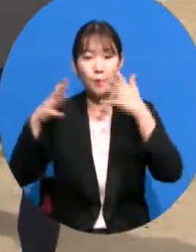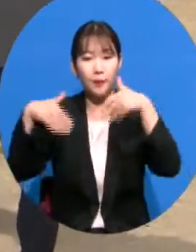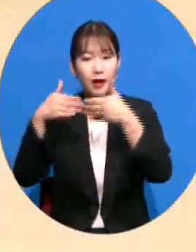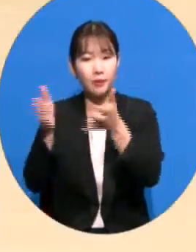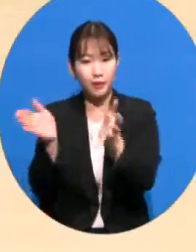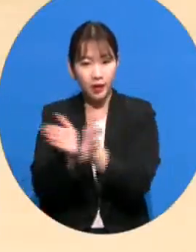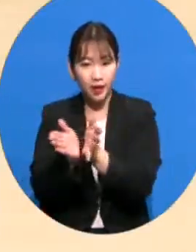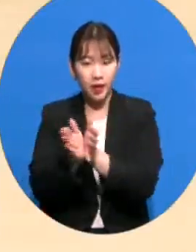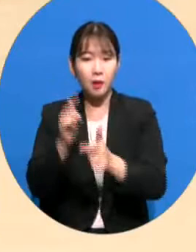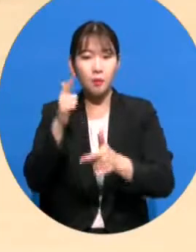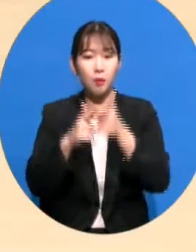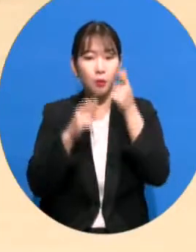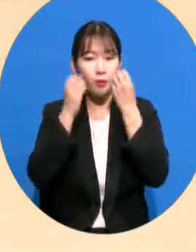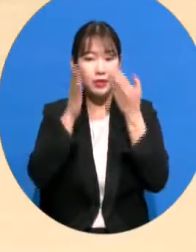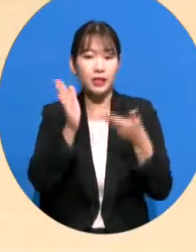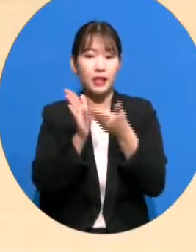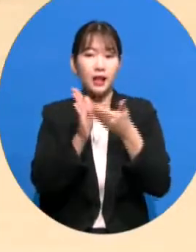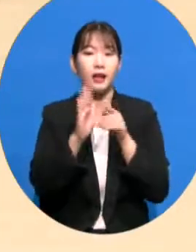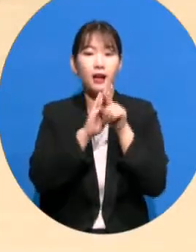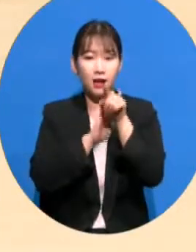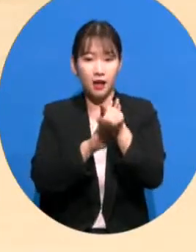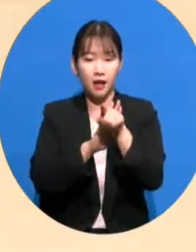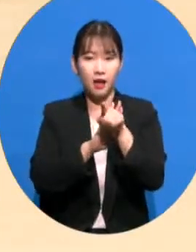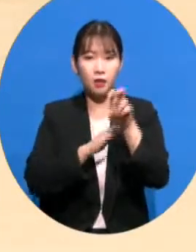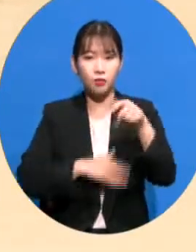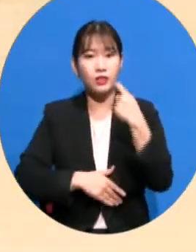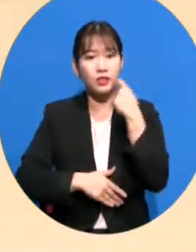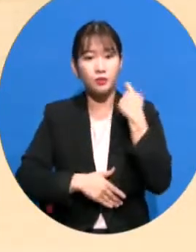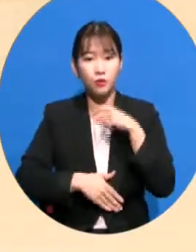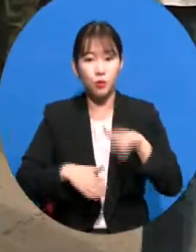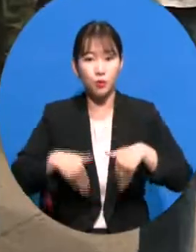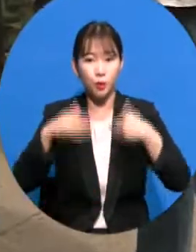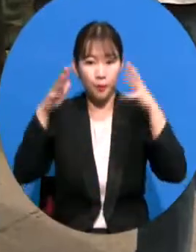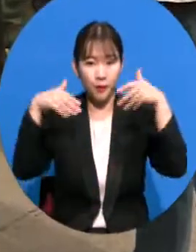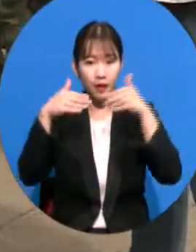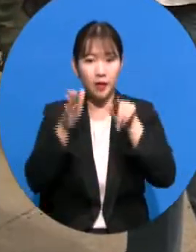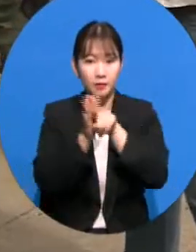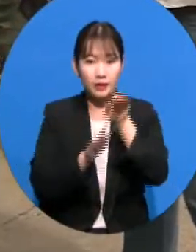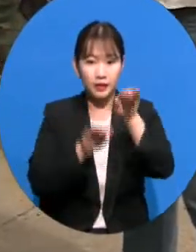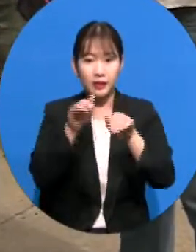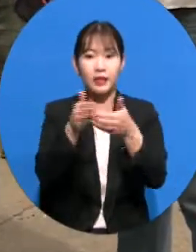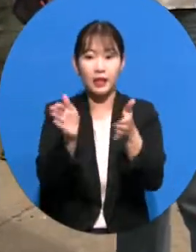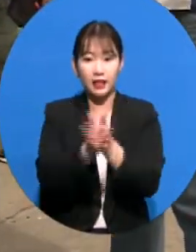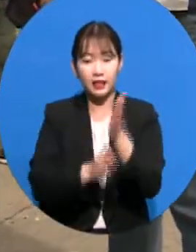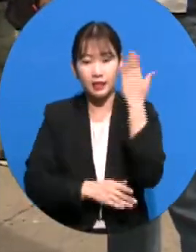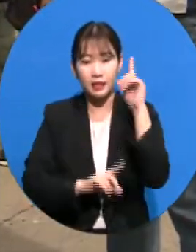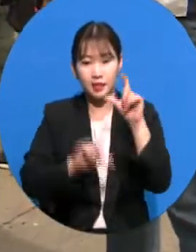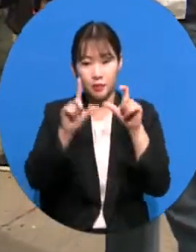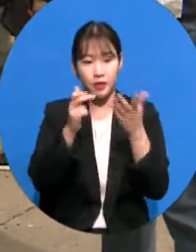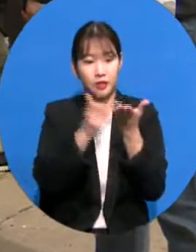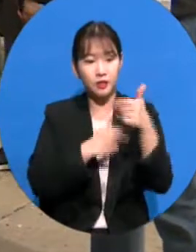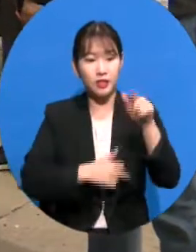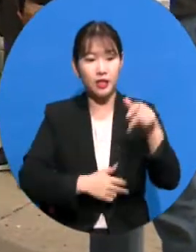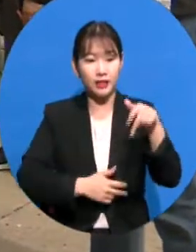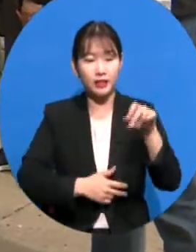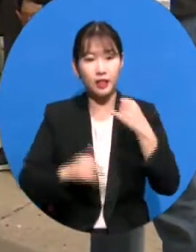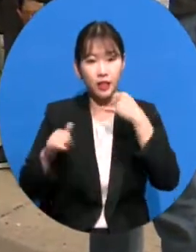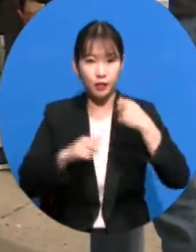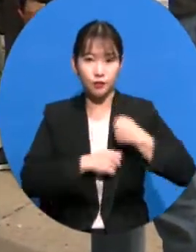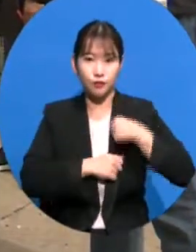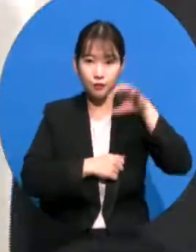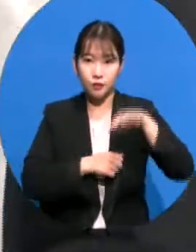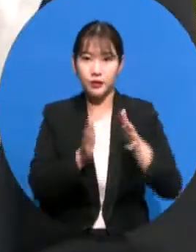거치된 목포 신항을 찾았습니다. 문정현 신부와 봄바람 순례단은 지난 15일 제주 강정 해군기지를